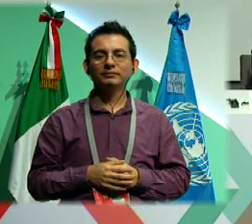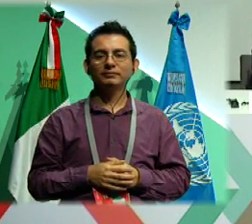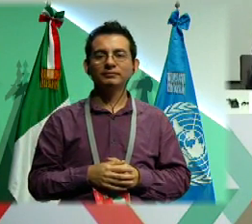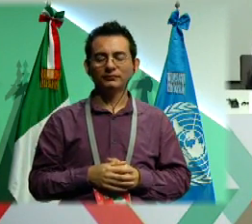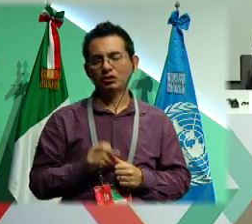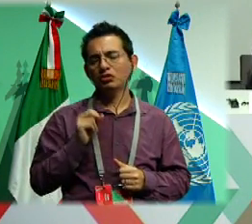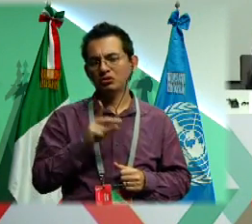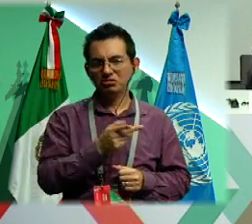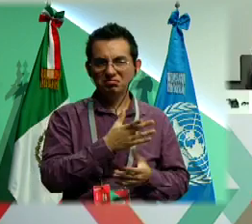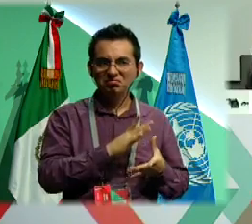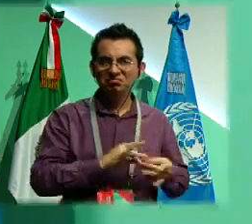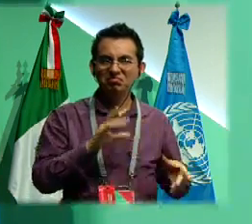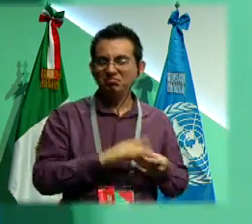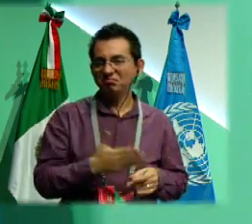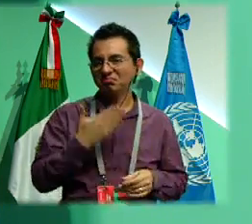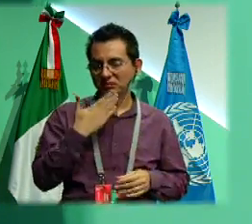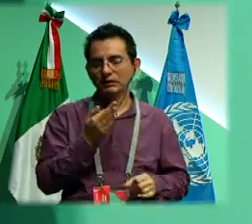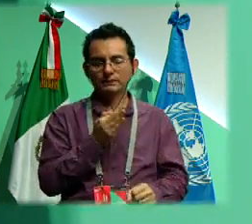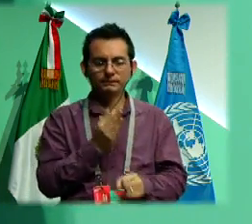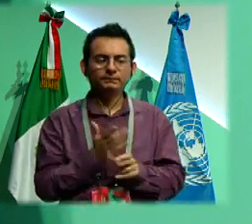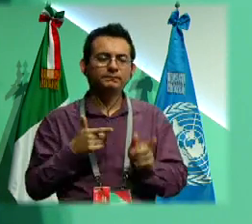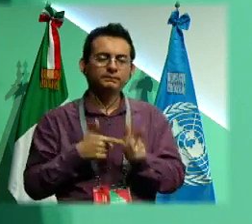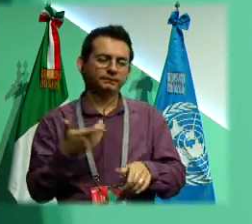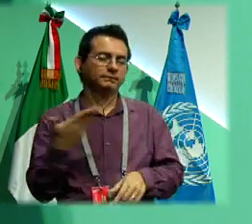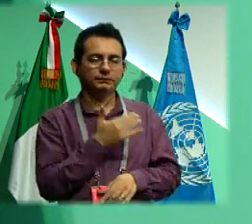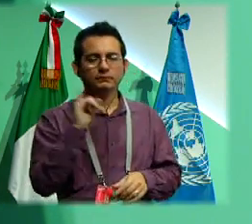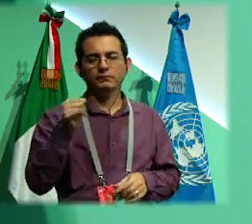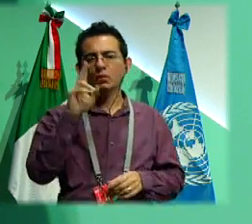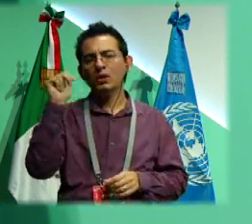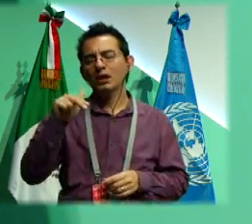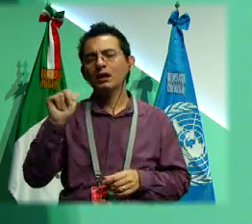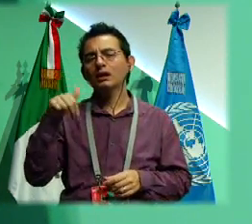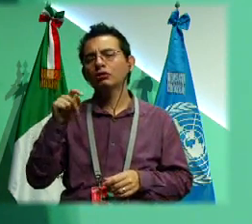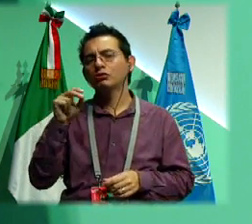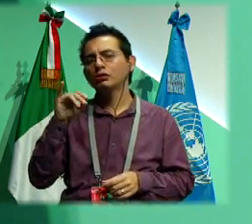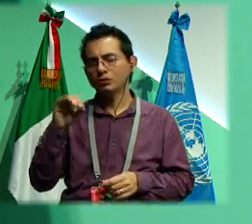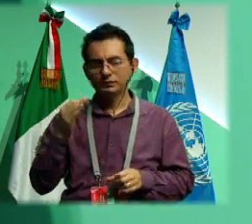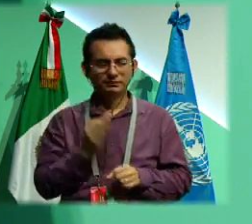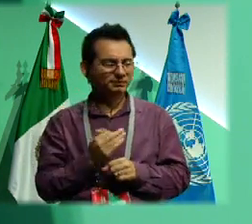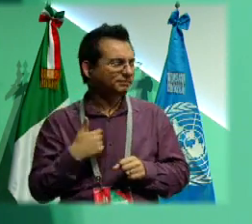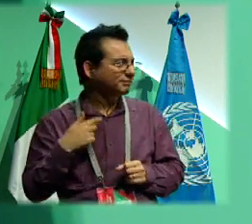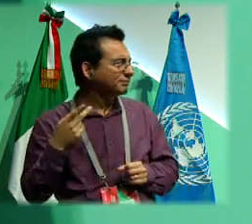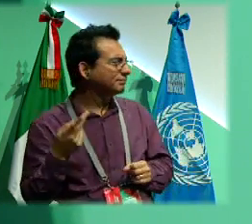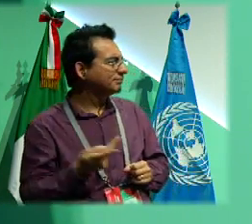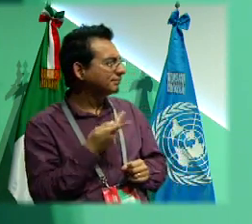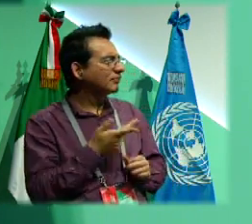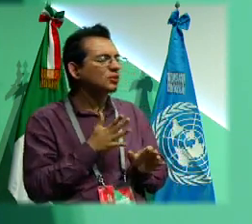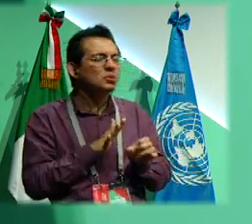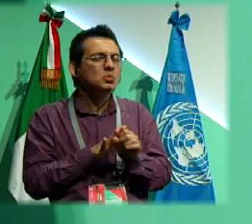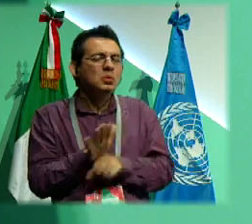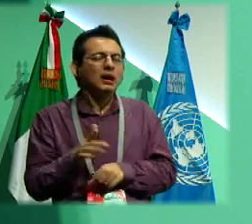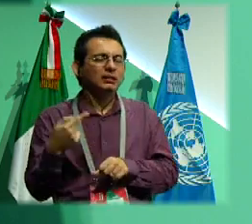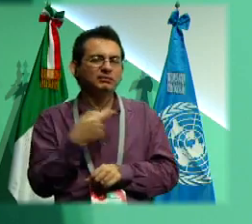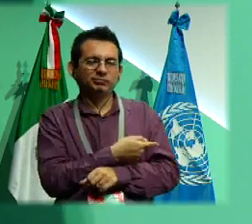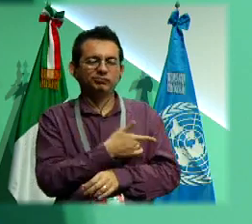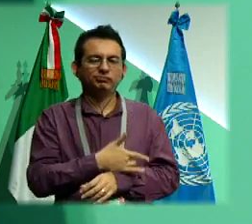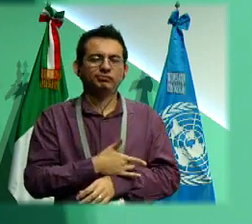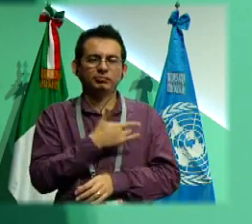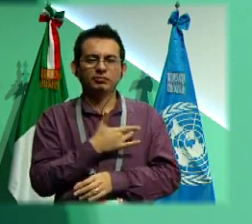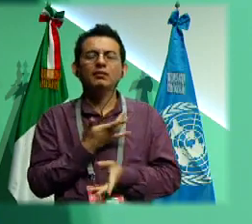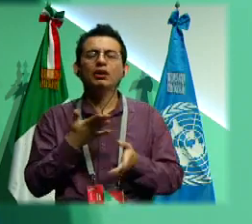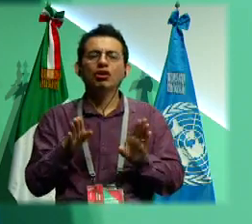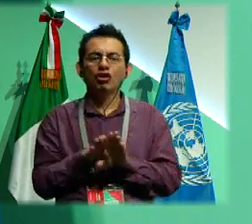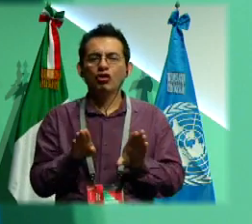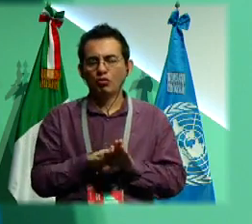Antonio, est-ce que vous pouvez... Nous avons donc entendu un panorama général de ce qu'impliquent